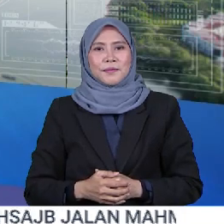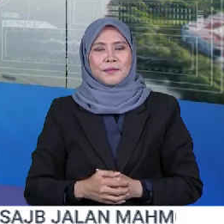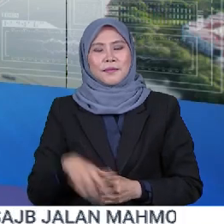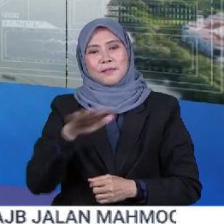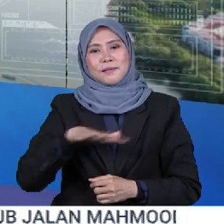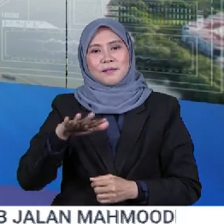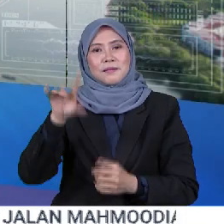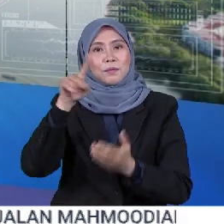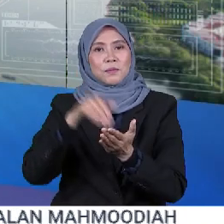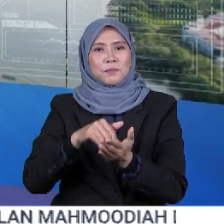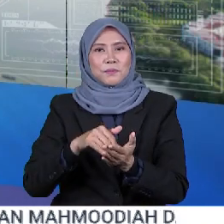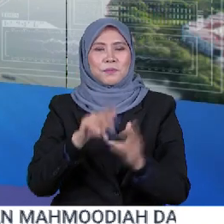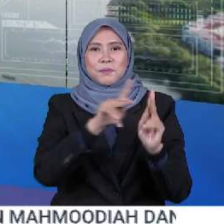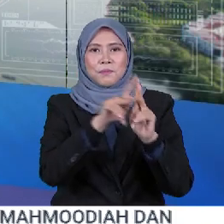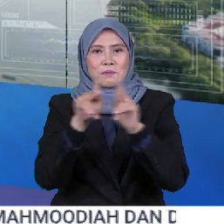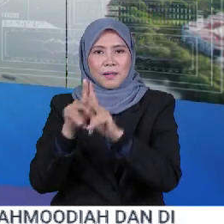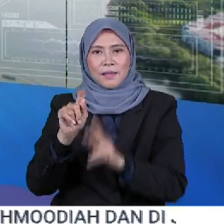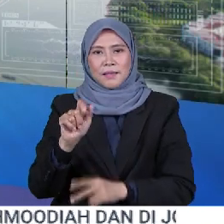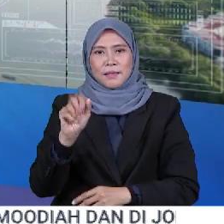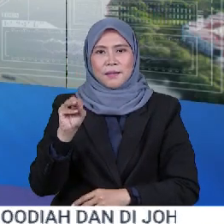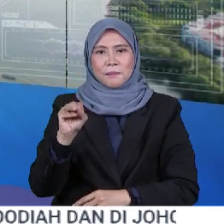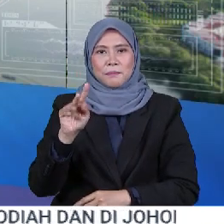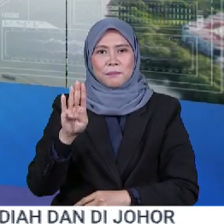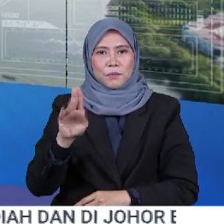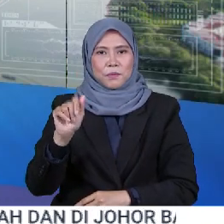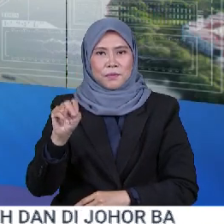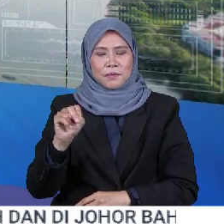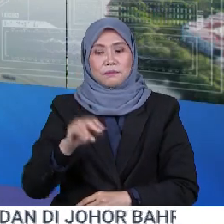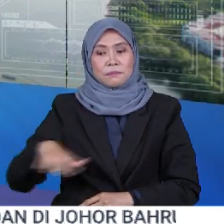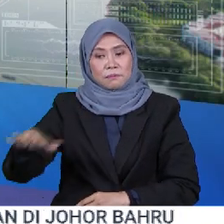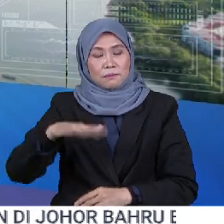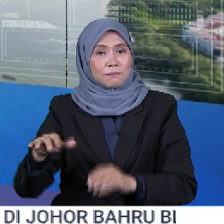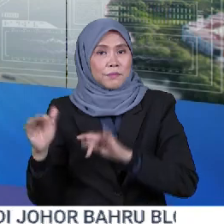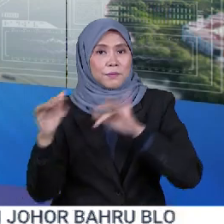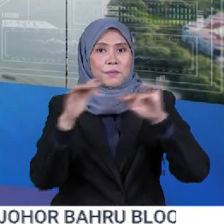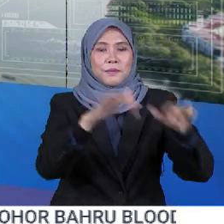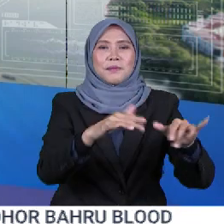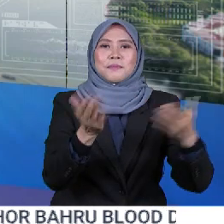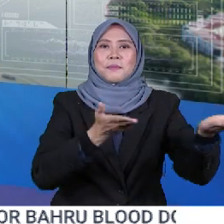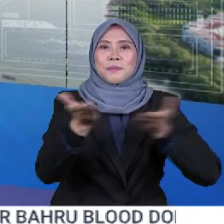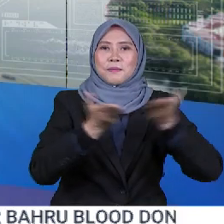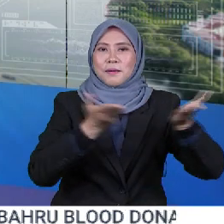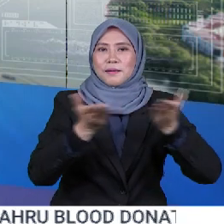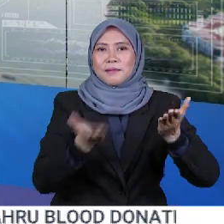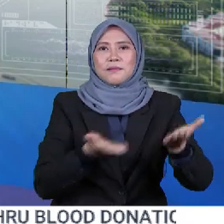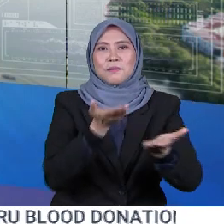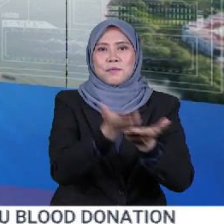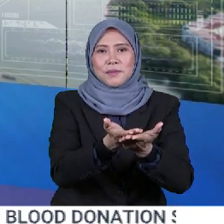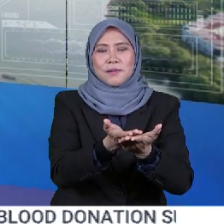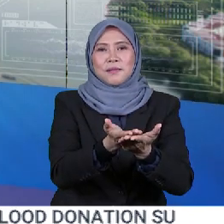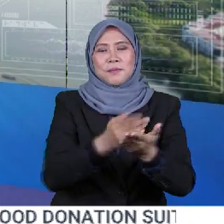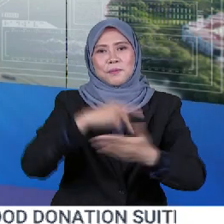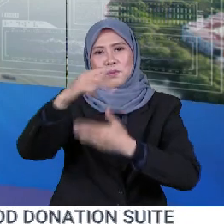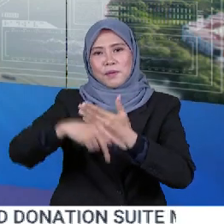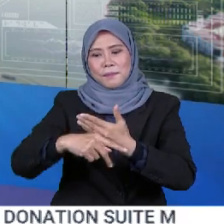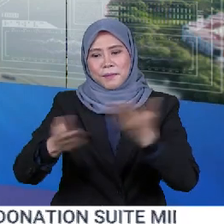Kira-kira 1,000 penduduk kampung Tambun, Kota Marudu dan masyarakat sekitar hadir bagi mendapatkan pelbagai perkhidmatan yang ditawarkan dalam